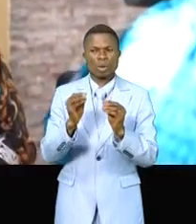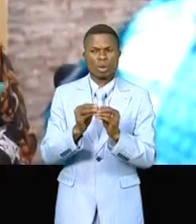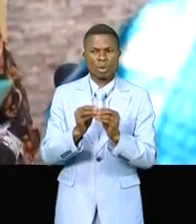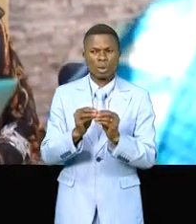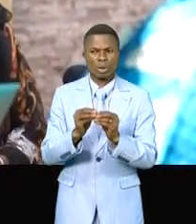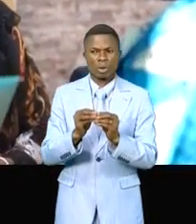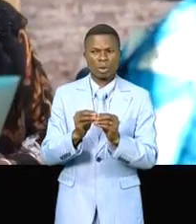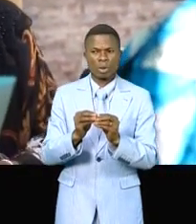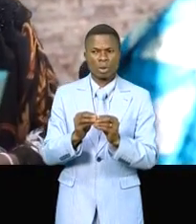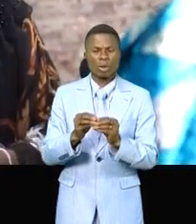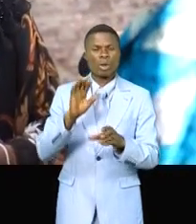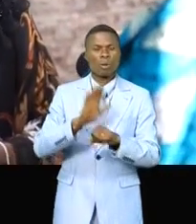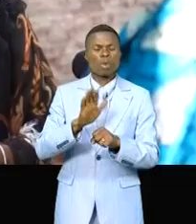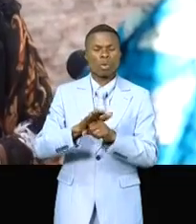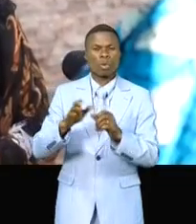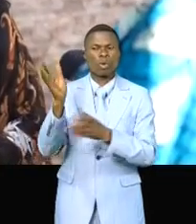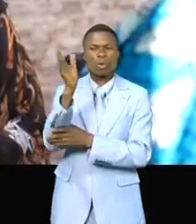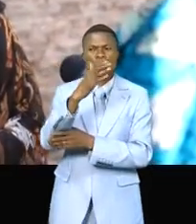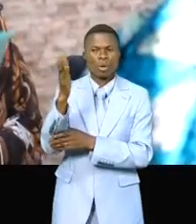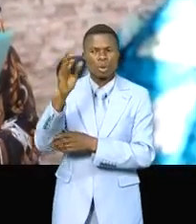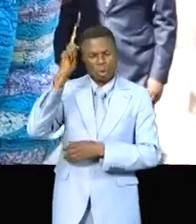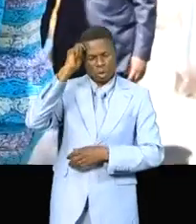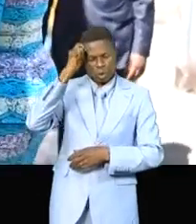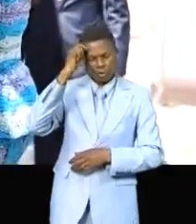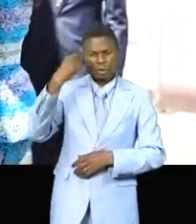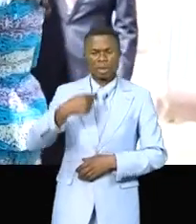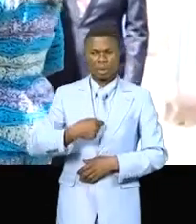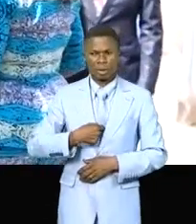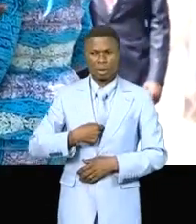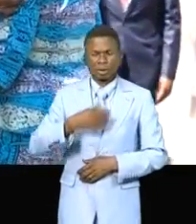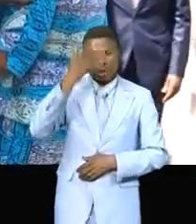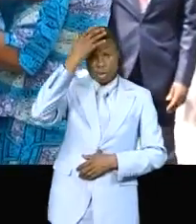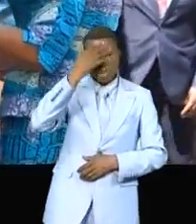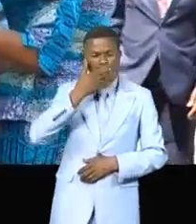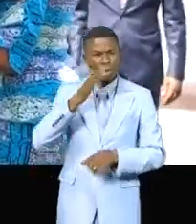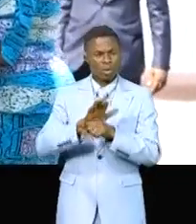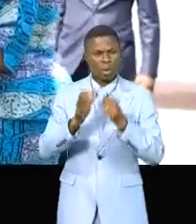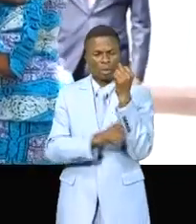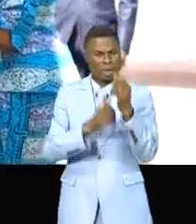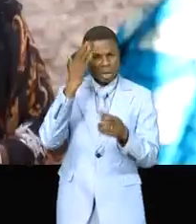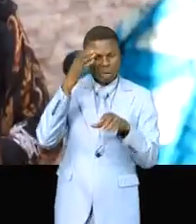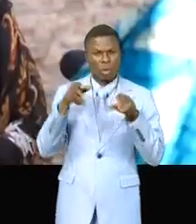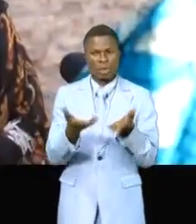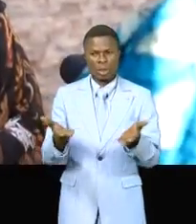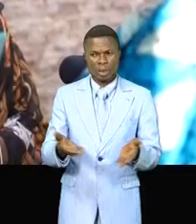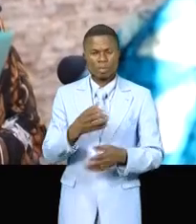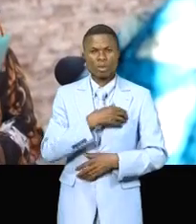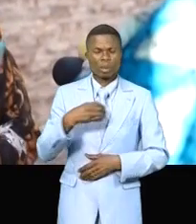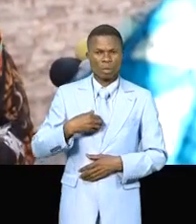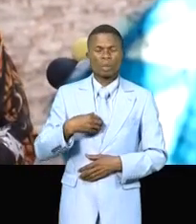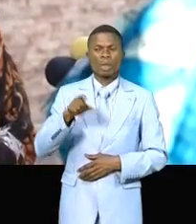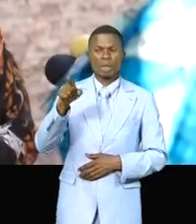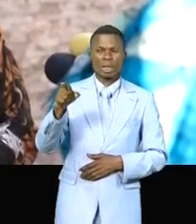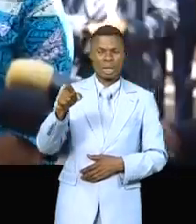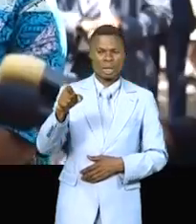mains agrippent le lambeau, souvenir du wax. Visage très peu connu du grand public congolais, Madame Elisabeth